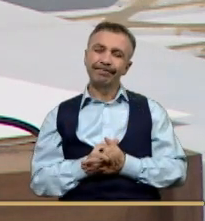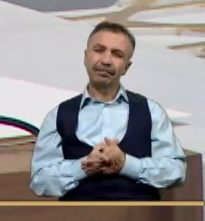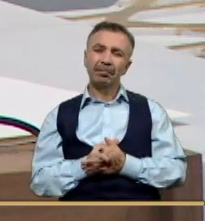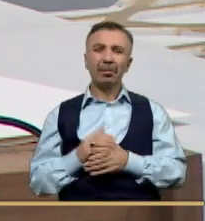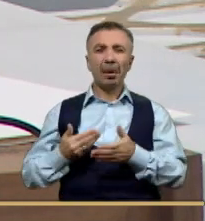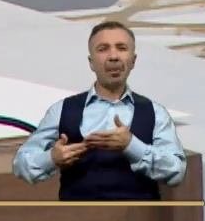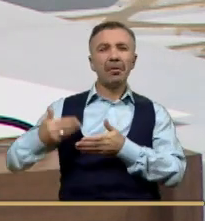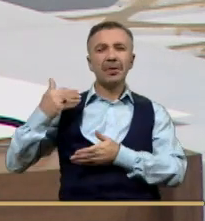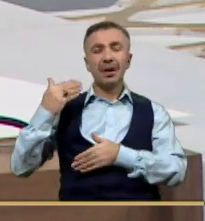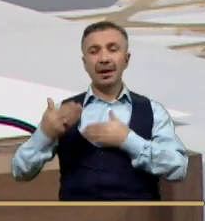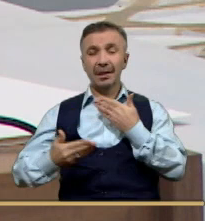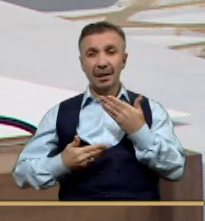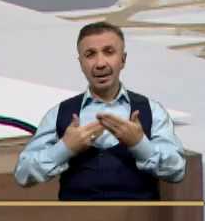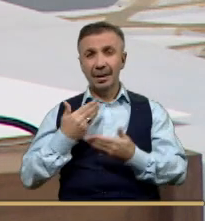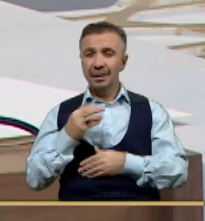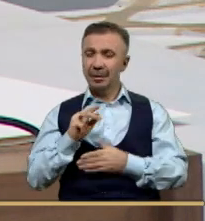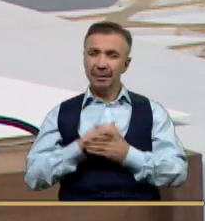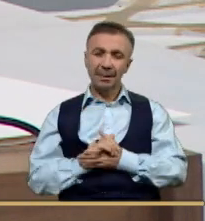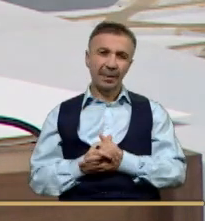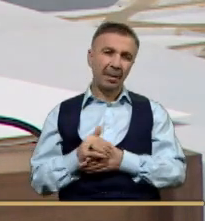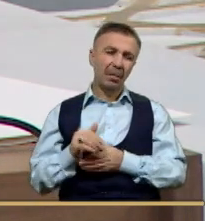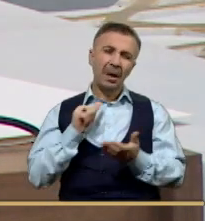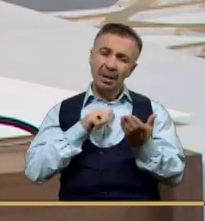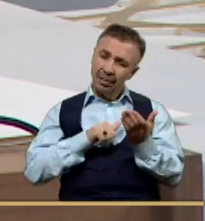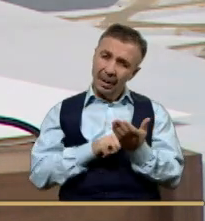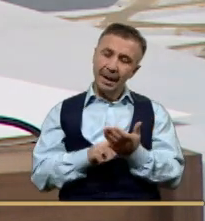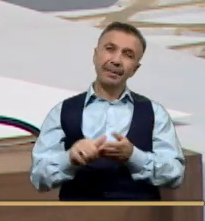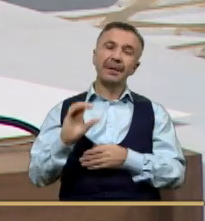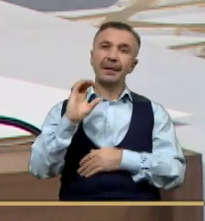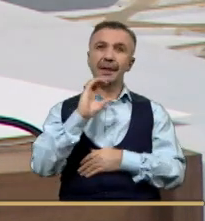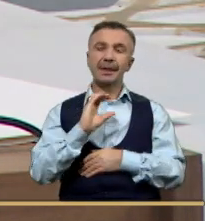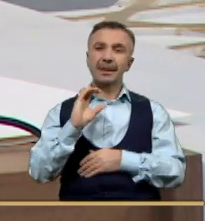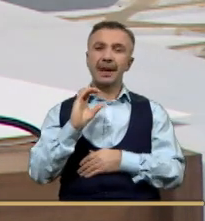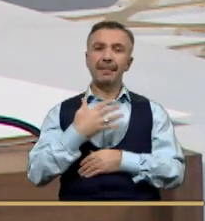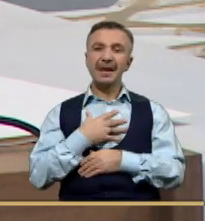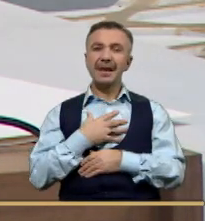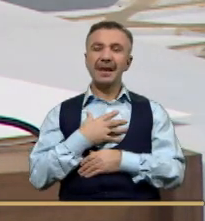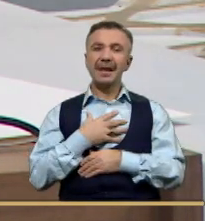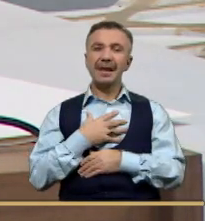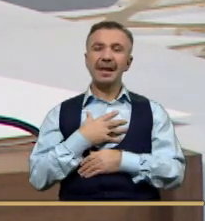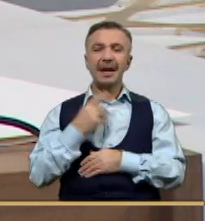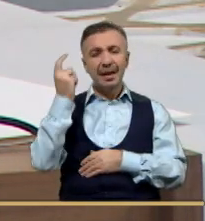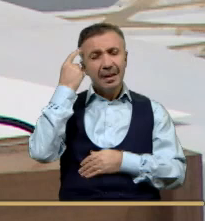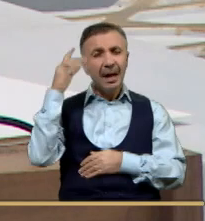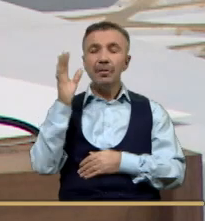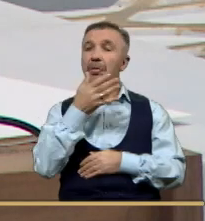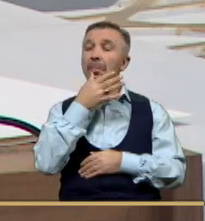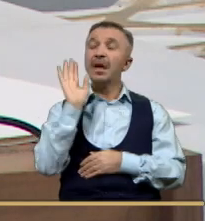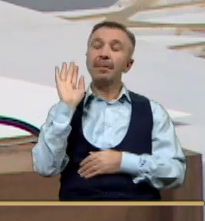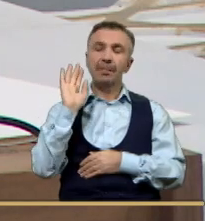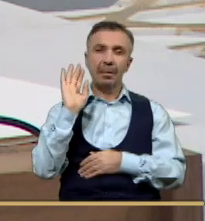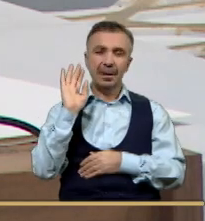de anlattığım gibi bunların hepsi İslam'ı bilmemekten, tanımamaktan kaynaklanan